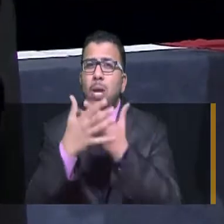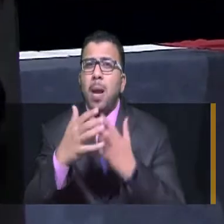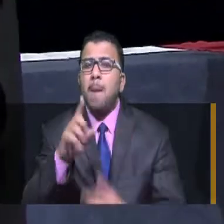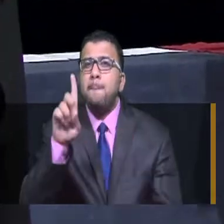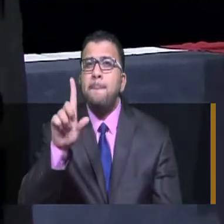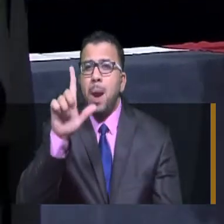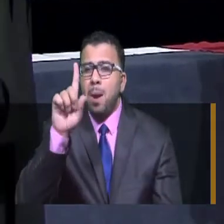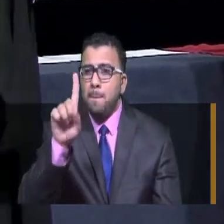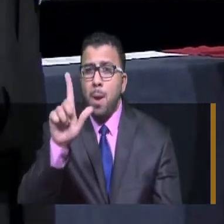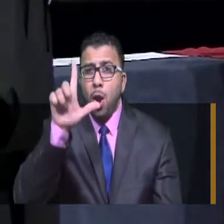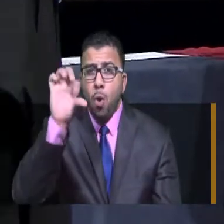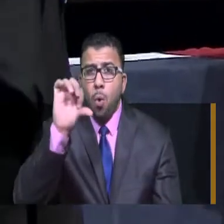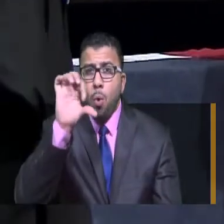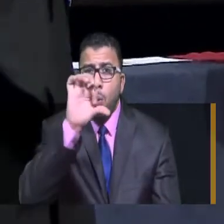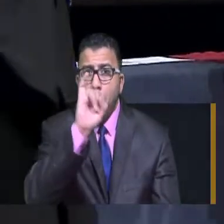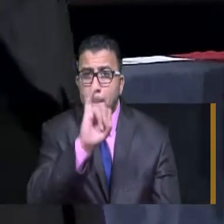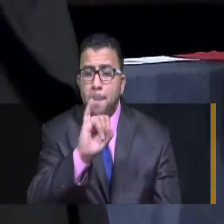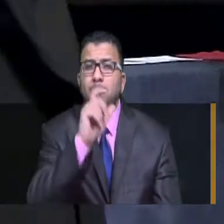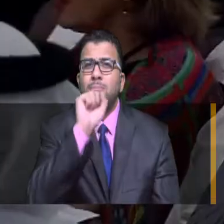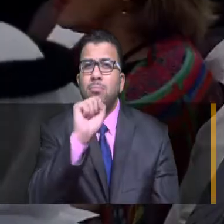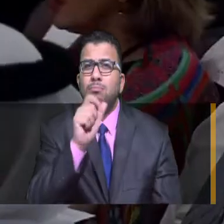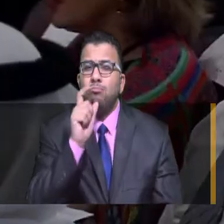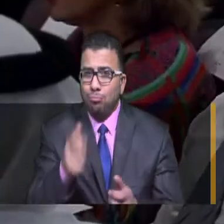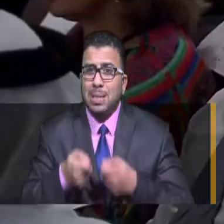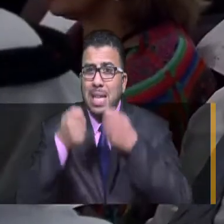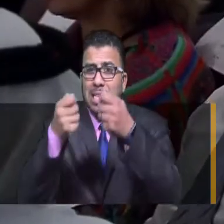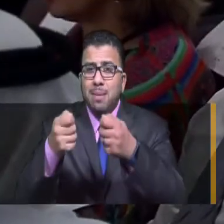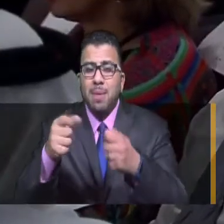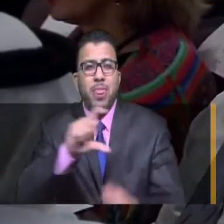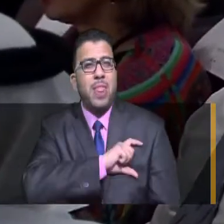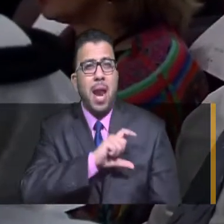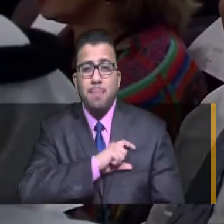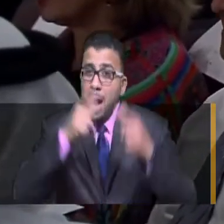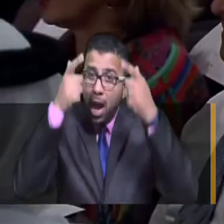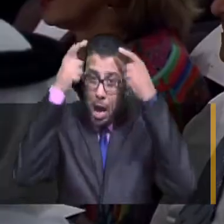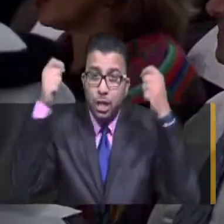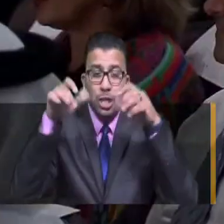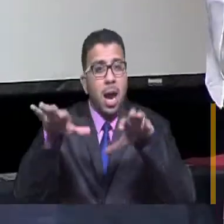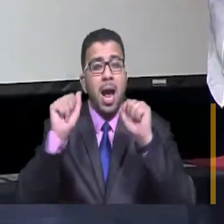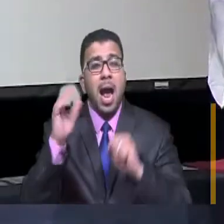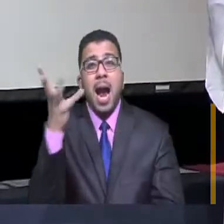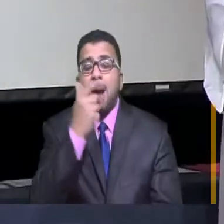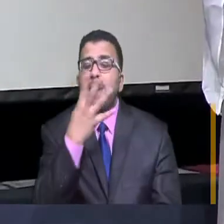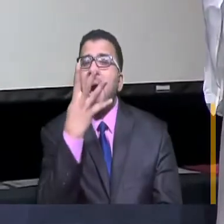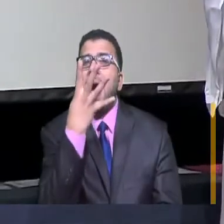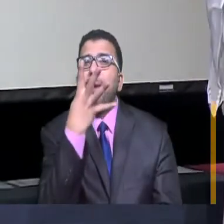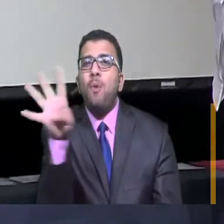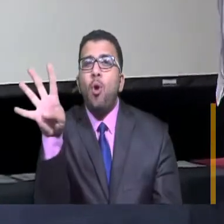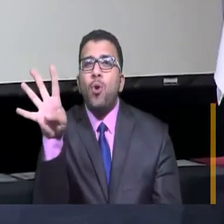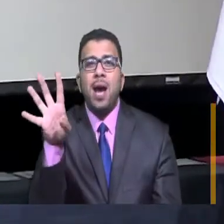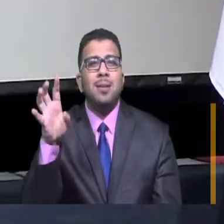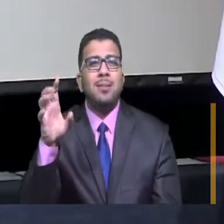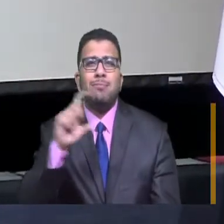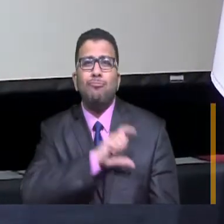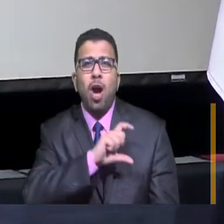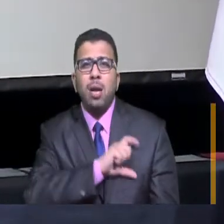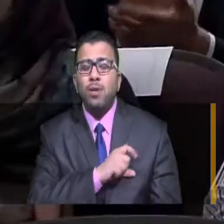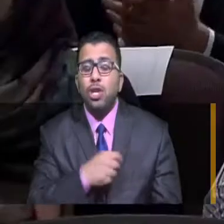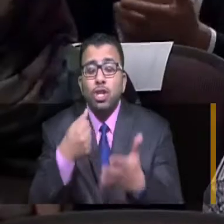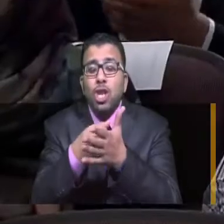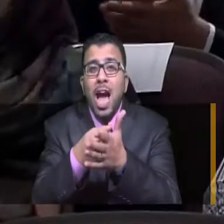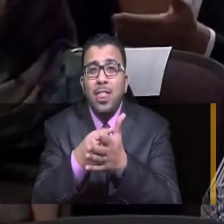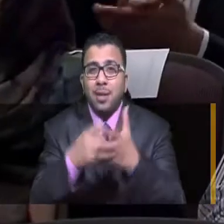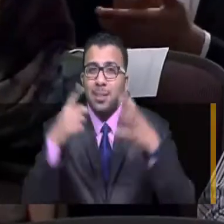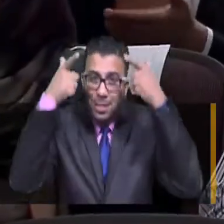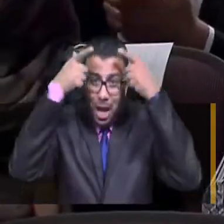القابضه وقام سموه بتسليم الطلبه الخريجين وعددهم 40 طالبا شهادات التخرج